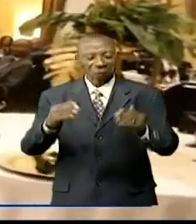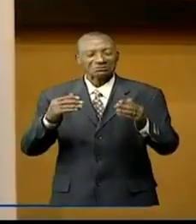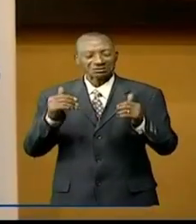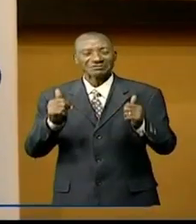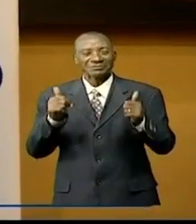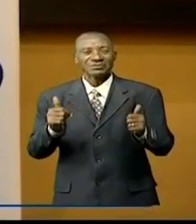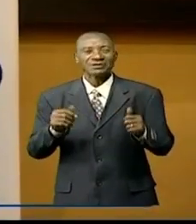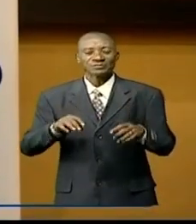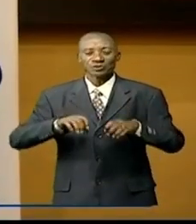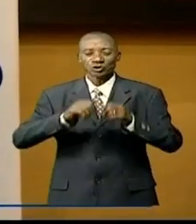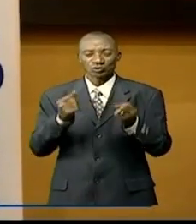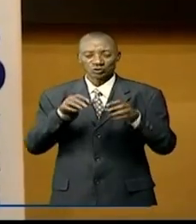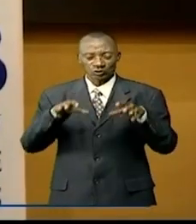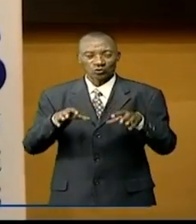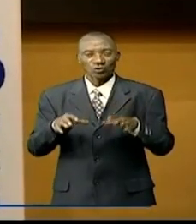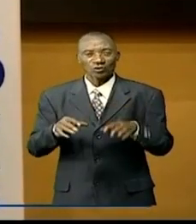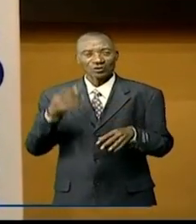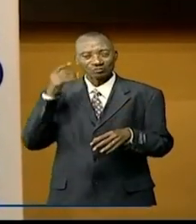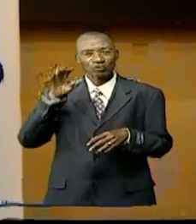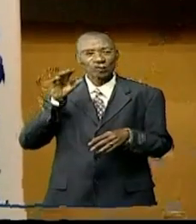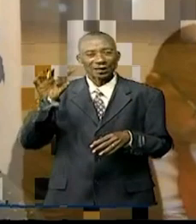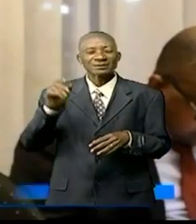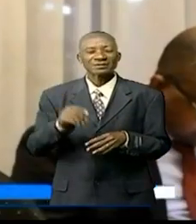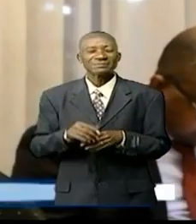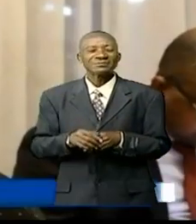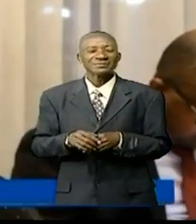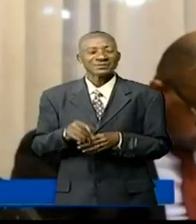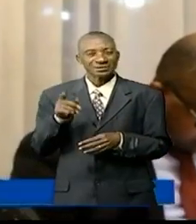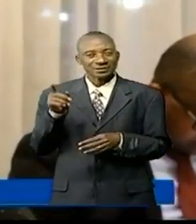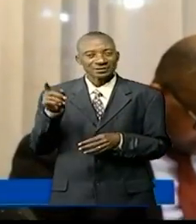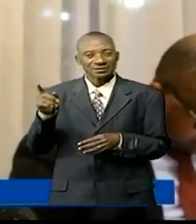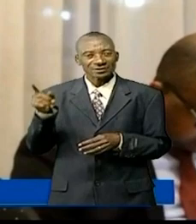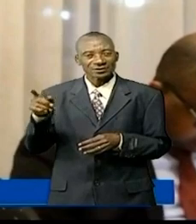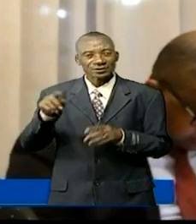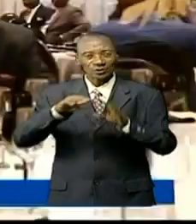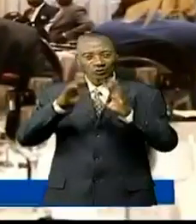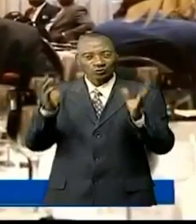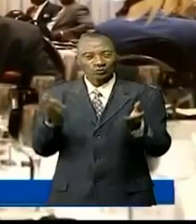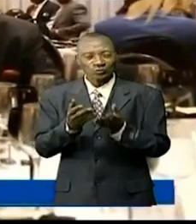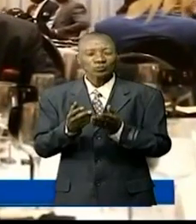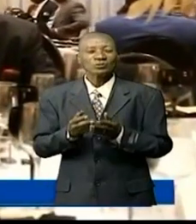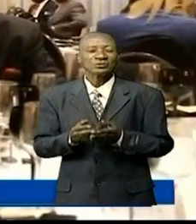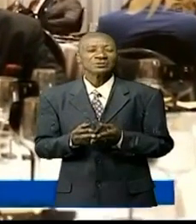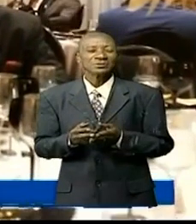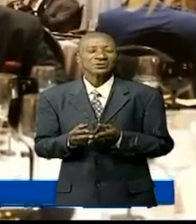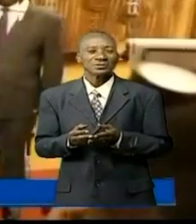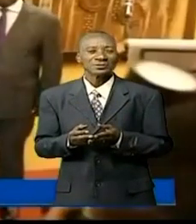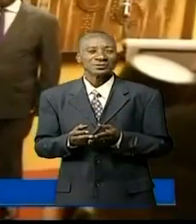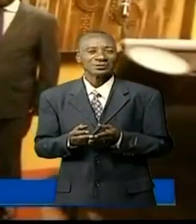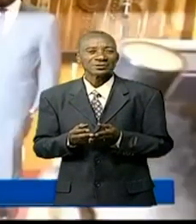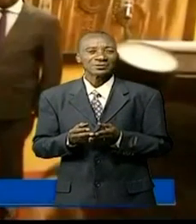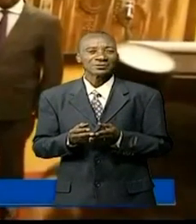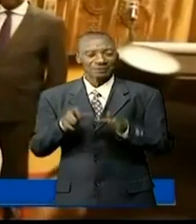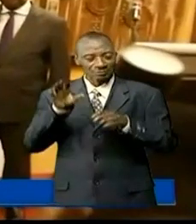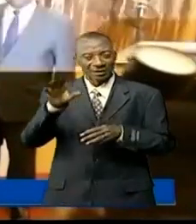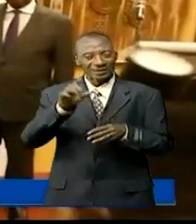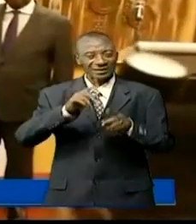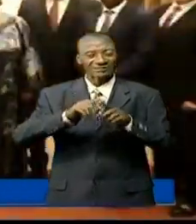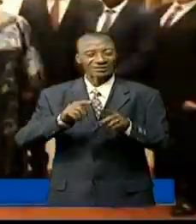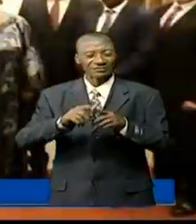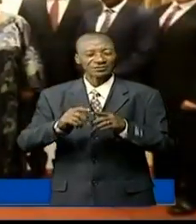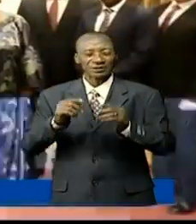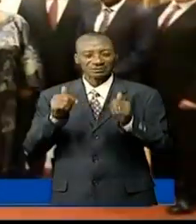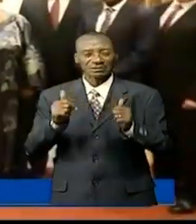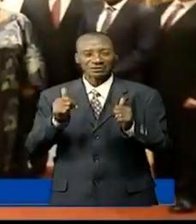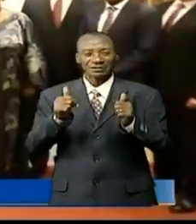des banques, ACB, s'est réjouie de l'évolution des activités financières dans le pays, tout en soulignant la nécessité de la poursuite des